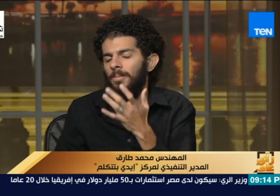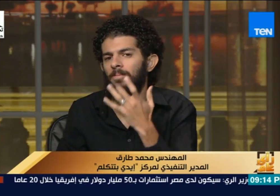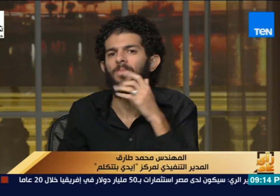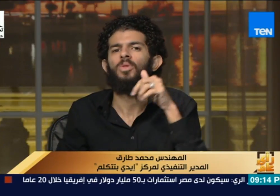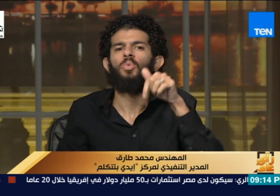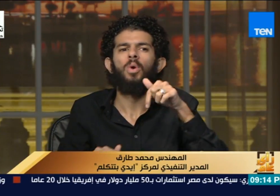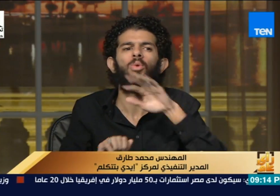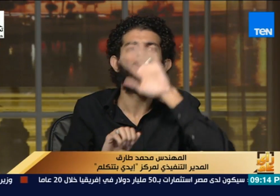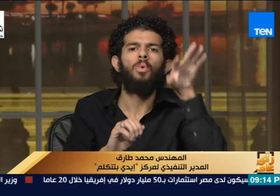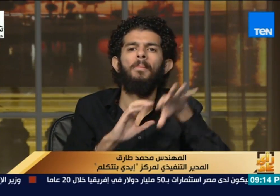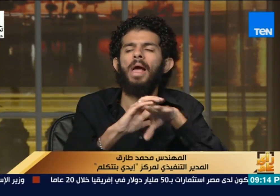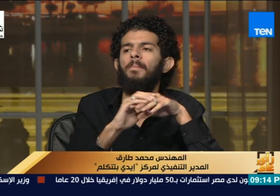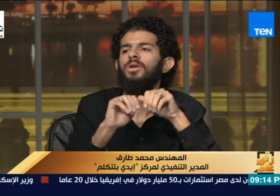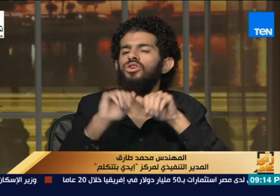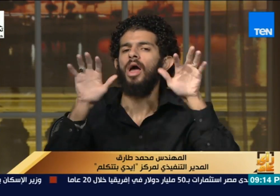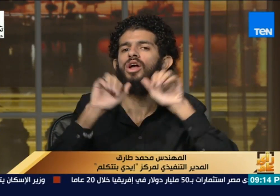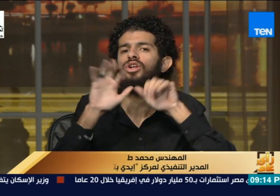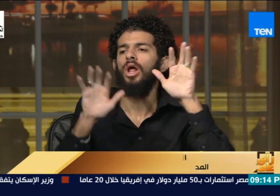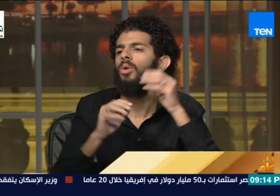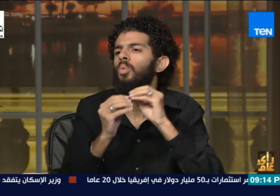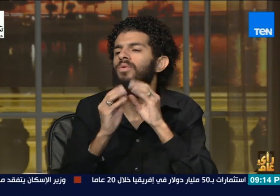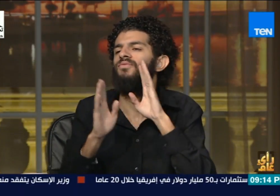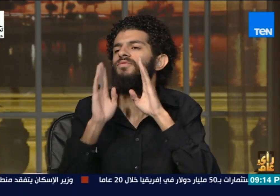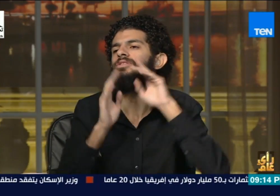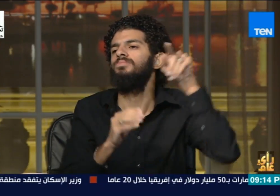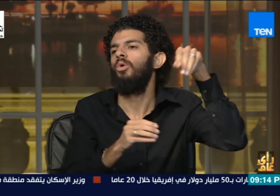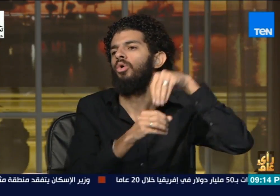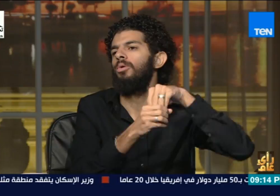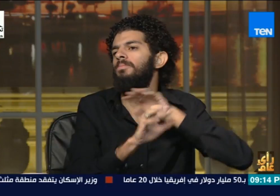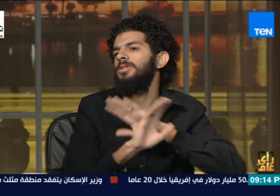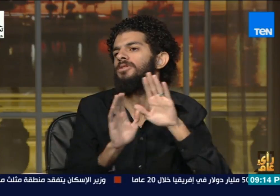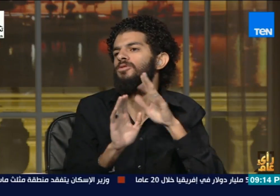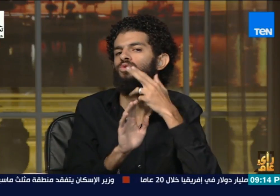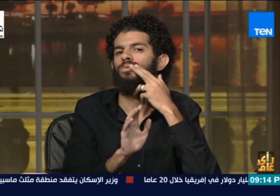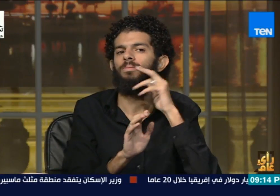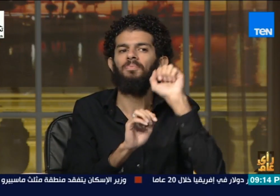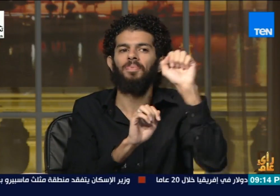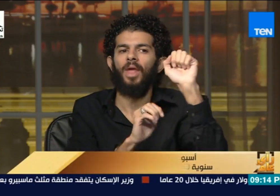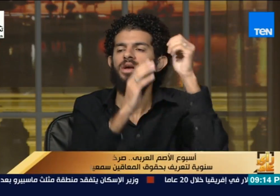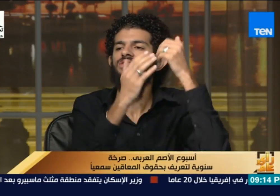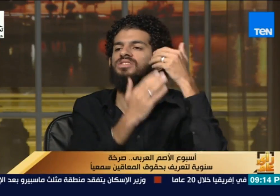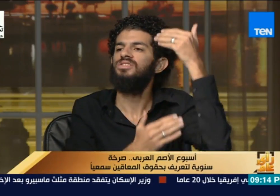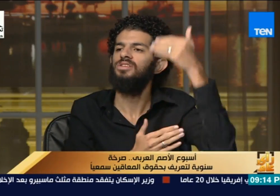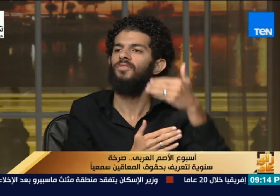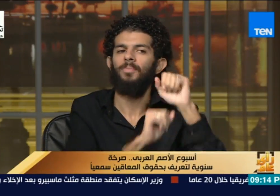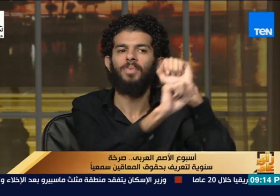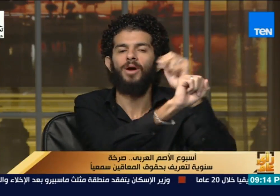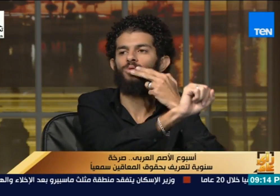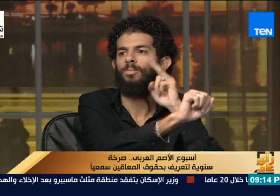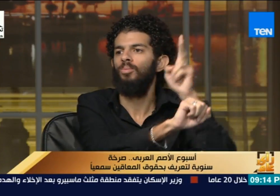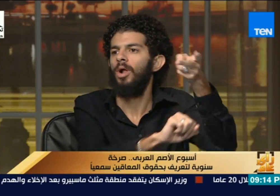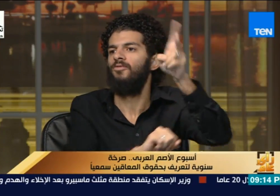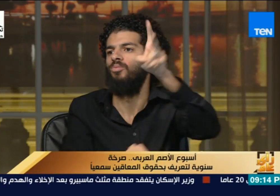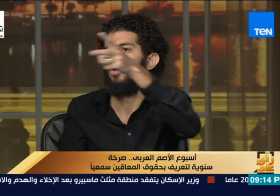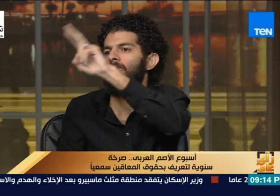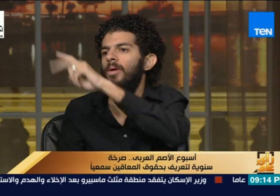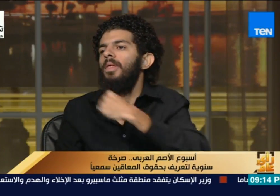او حاجه، ما فيش حاجه معروفه لينا يعني بتتعمل. هم على طول اغلب الوقت بينشروا على